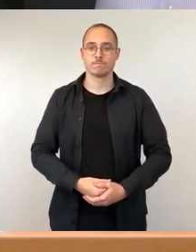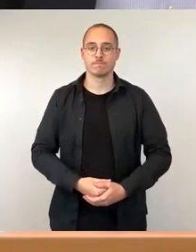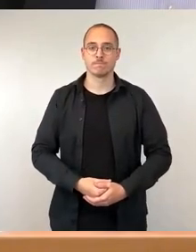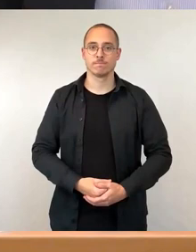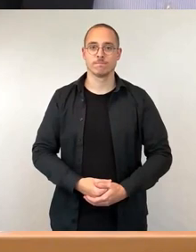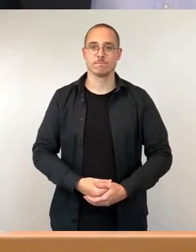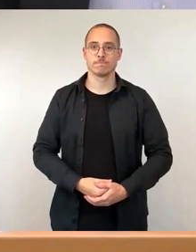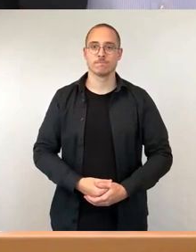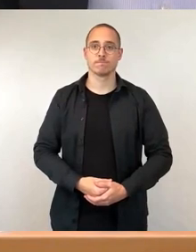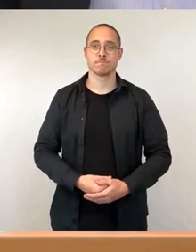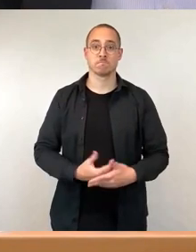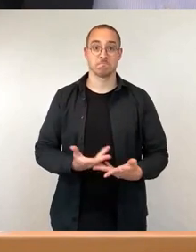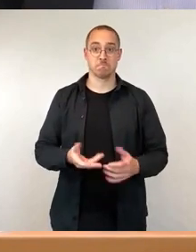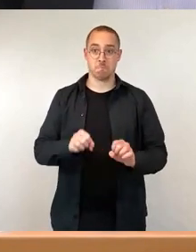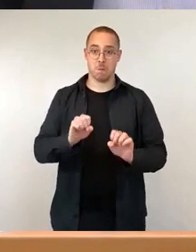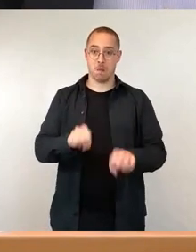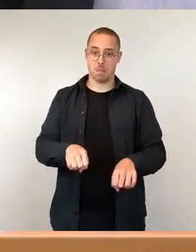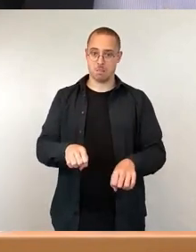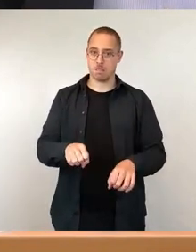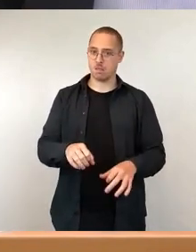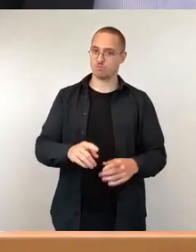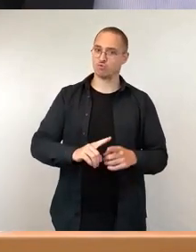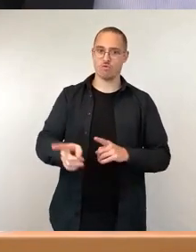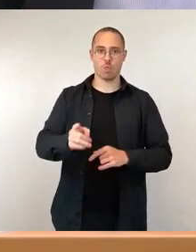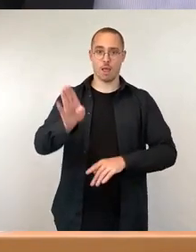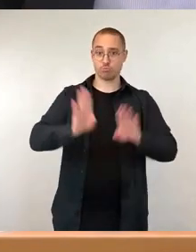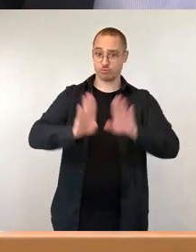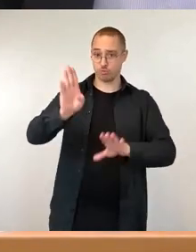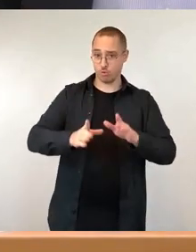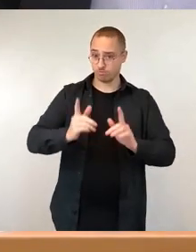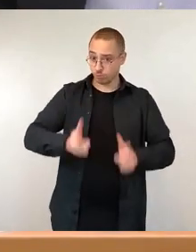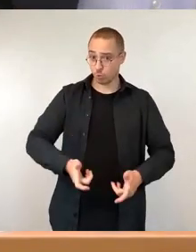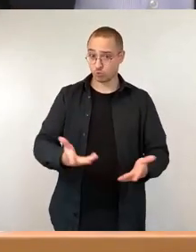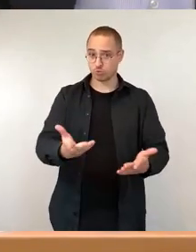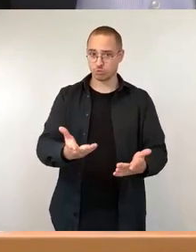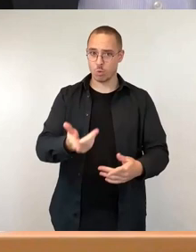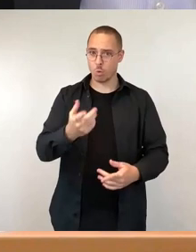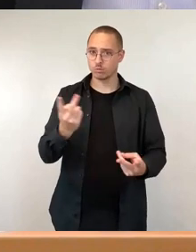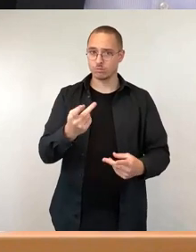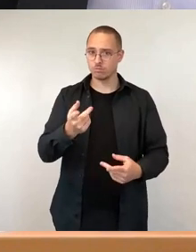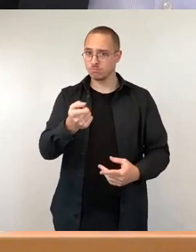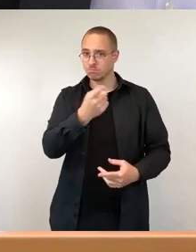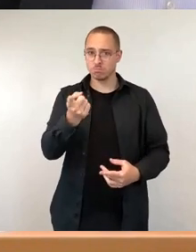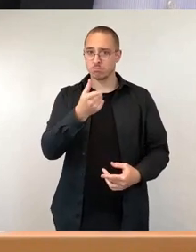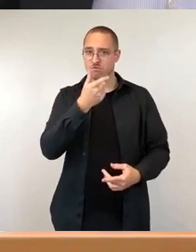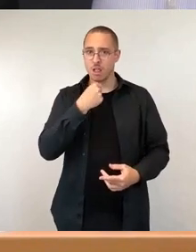können wir direkt in die Abstimmung eintreten oder gibt es hier noch jetzt aus der Ausleitung